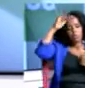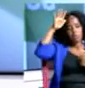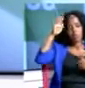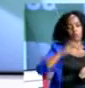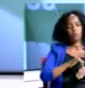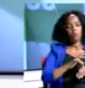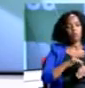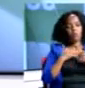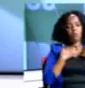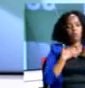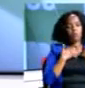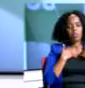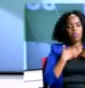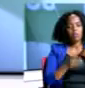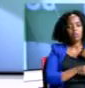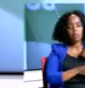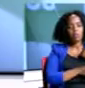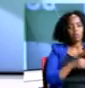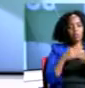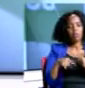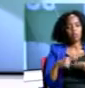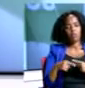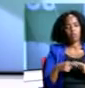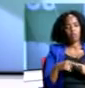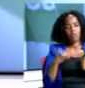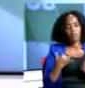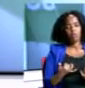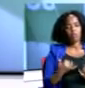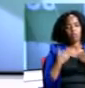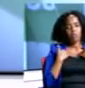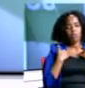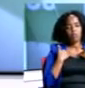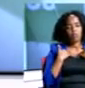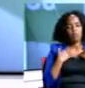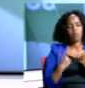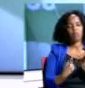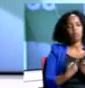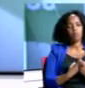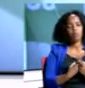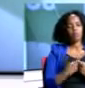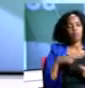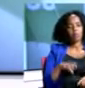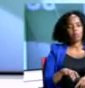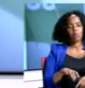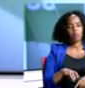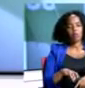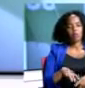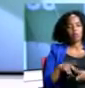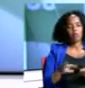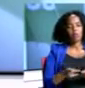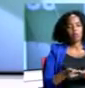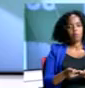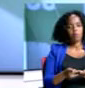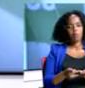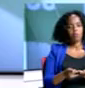tuttuqa qabate biyedan sun de medufe wanta akasi jiraate kana wol simsisu de kabarbaachu male bakkame yute